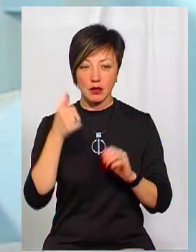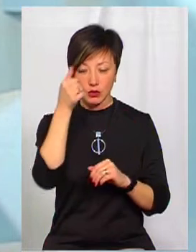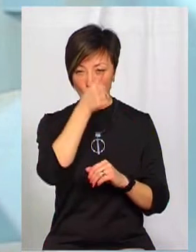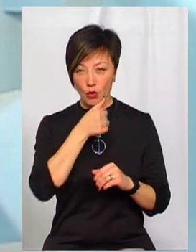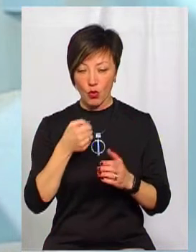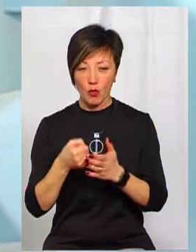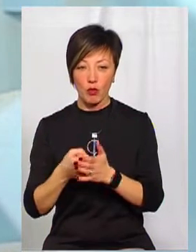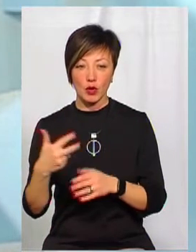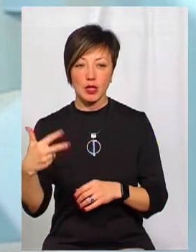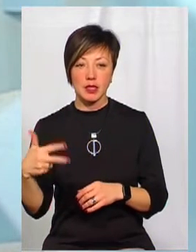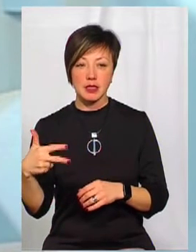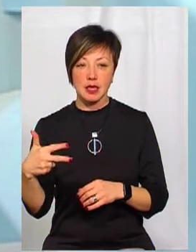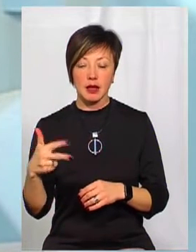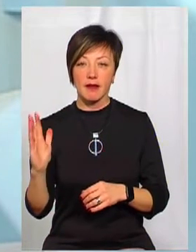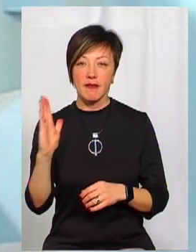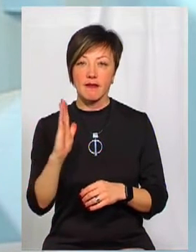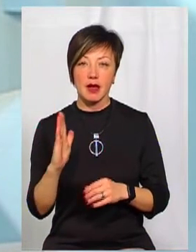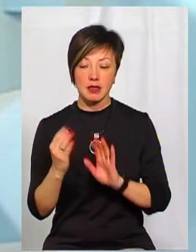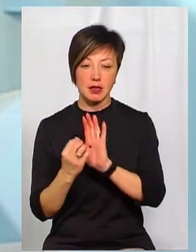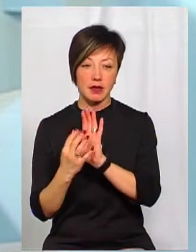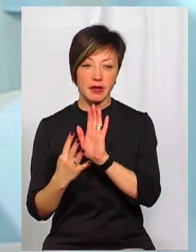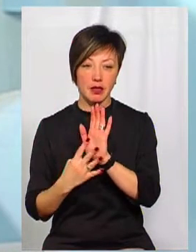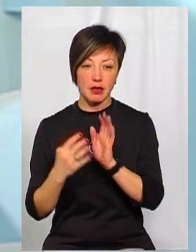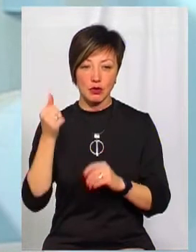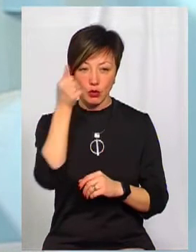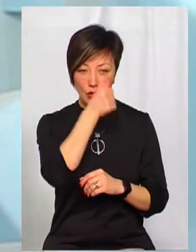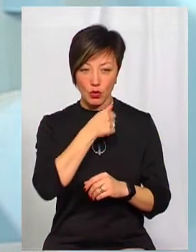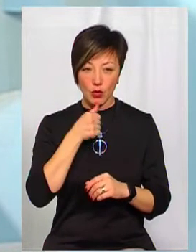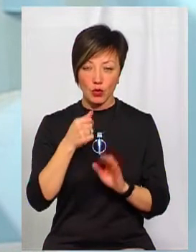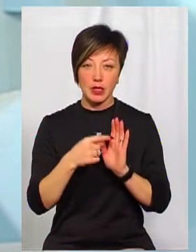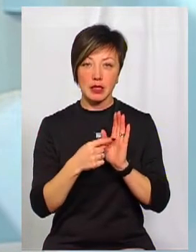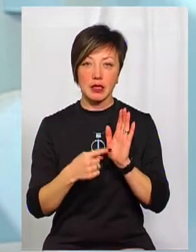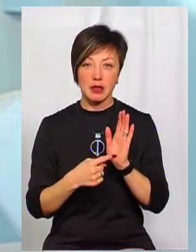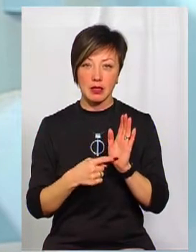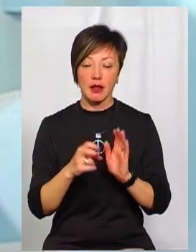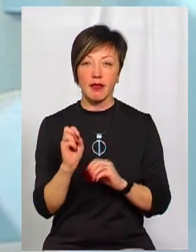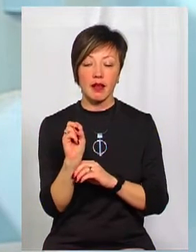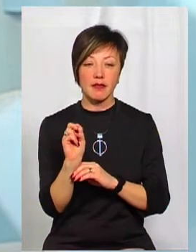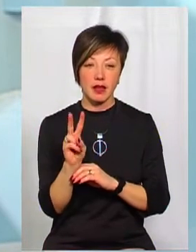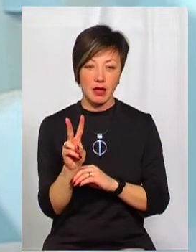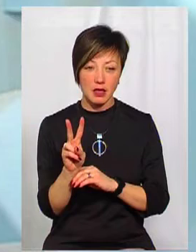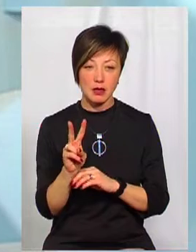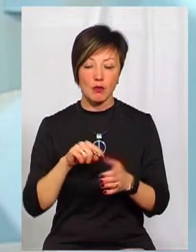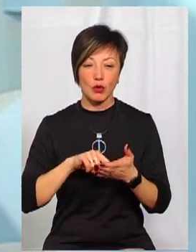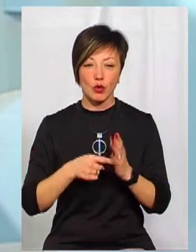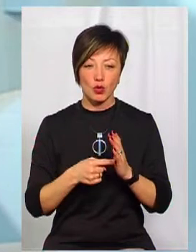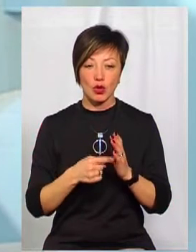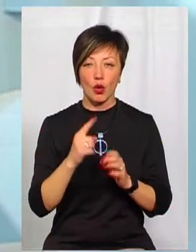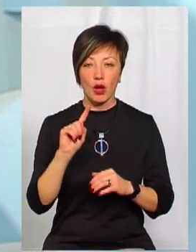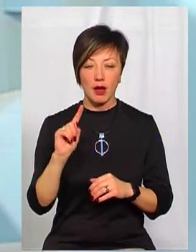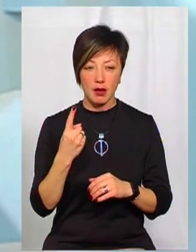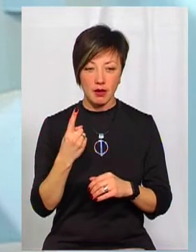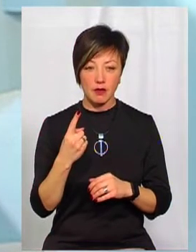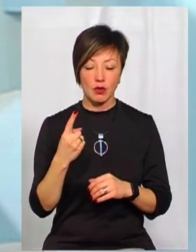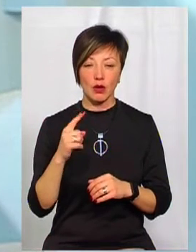року по 30 вересня 2019 року, ділите його на 12 і множите на 1